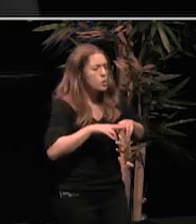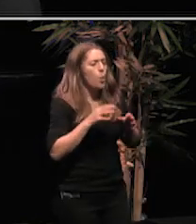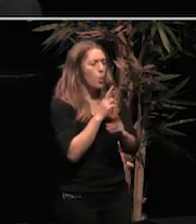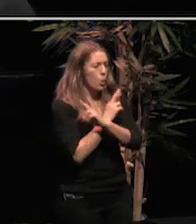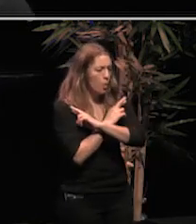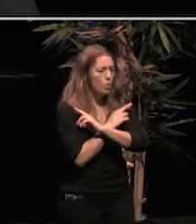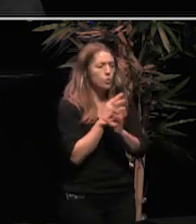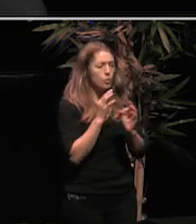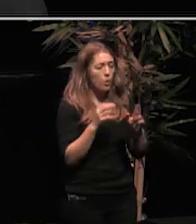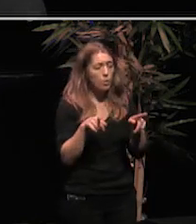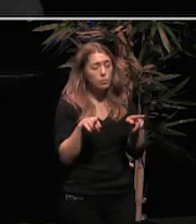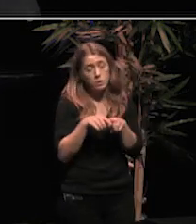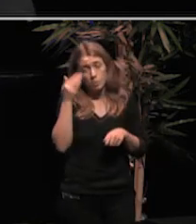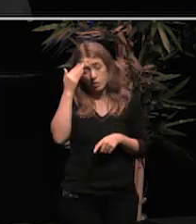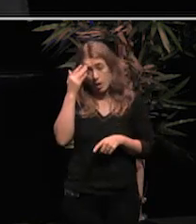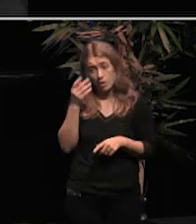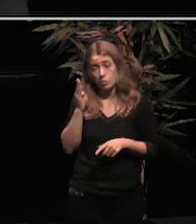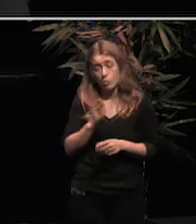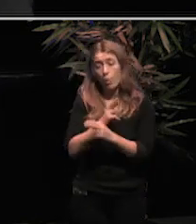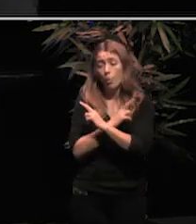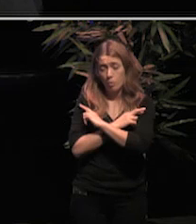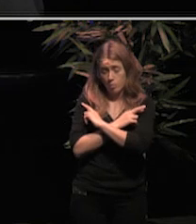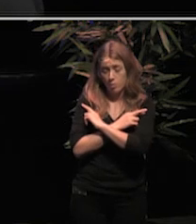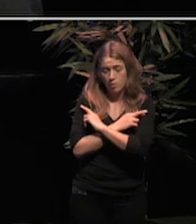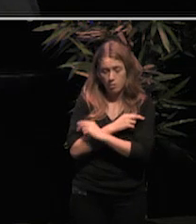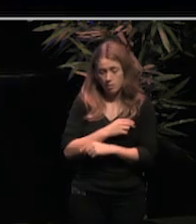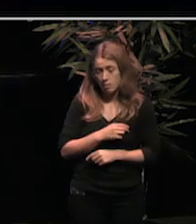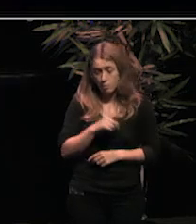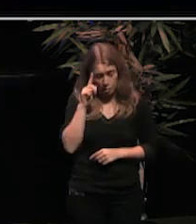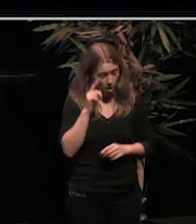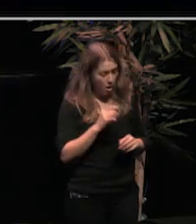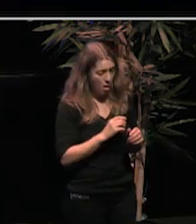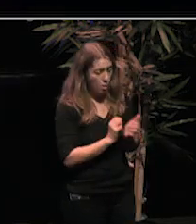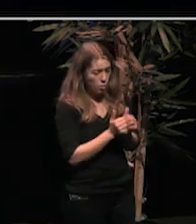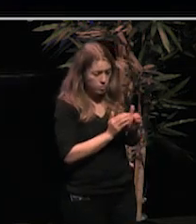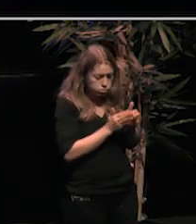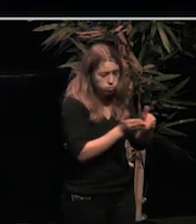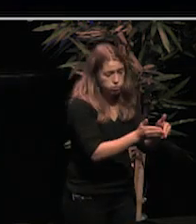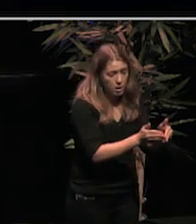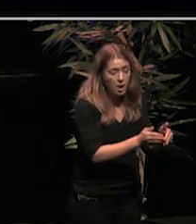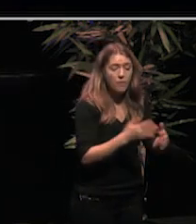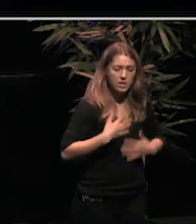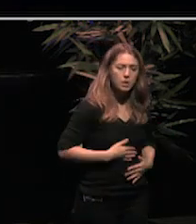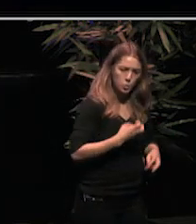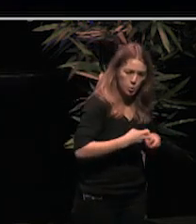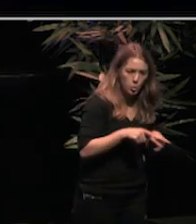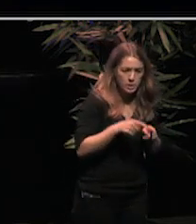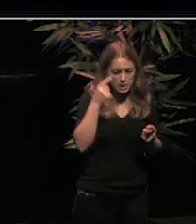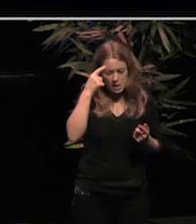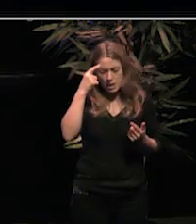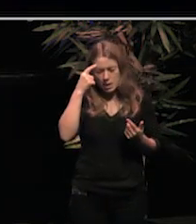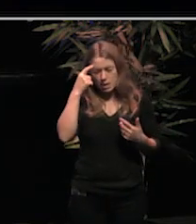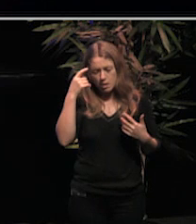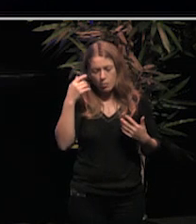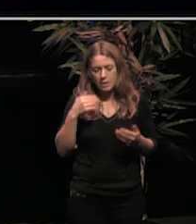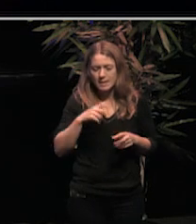et puis l'esprit aussi quoi. Parce que c'est vrai que c'était une course au-delà du physique énormément stressante et un